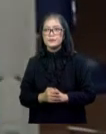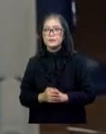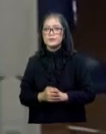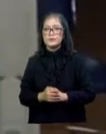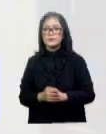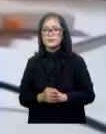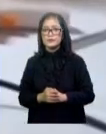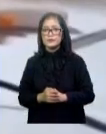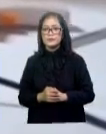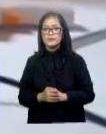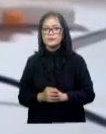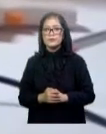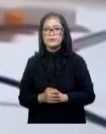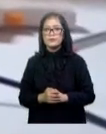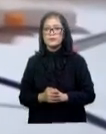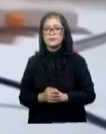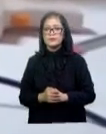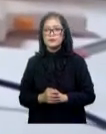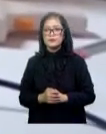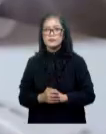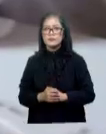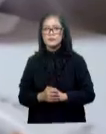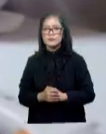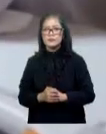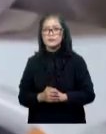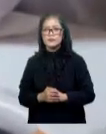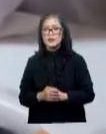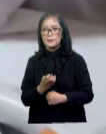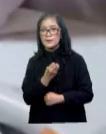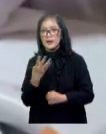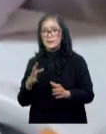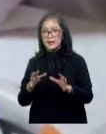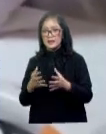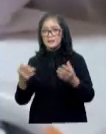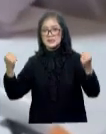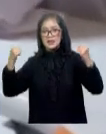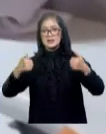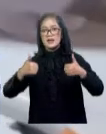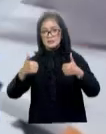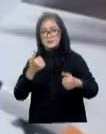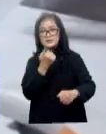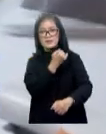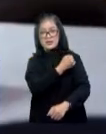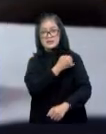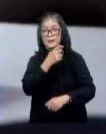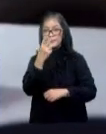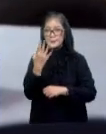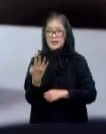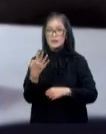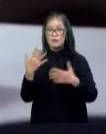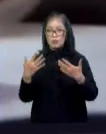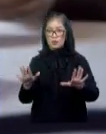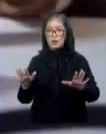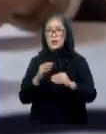agak berkurang. Sementara itu, sejumlah tenaga kesehatan menyambut baik vaksinasi dosis keempat, lantaran dinilai menambah